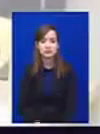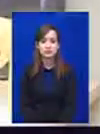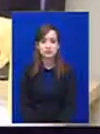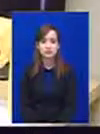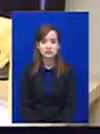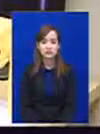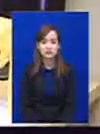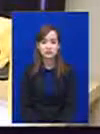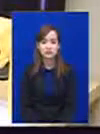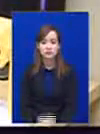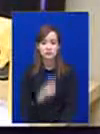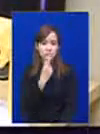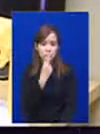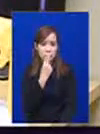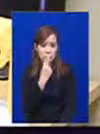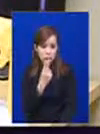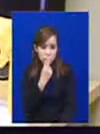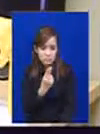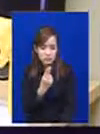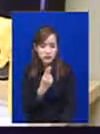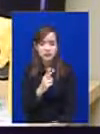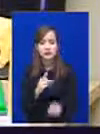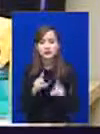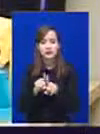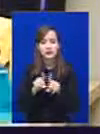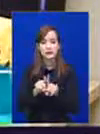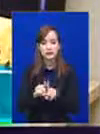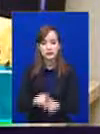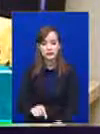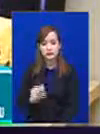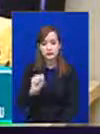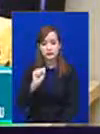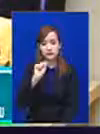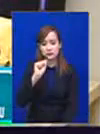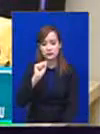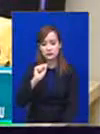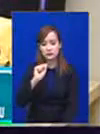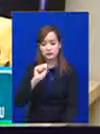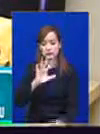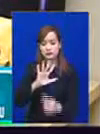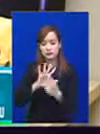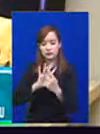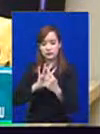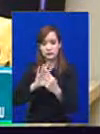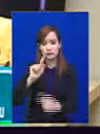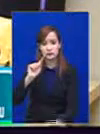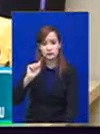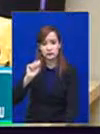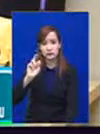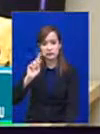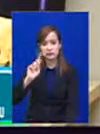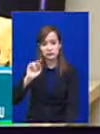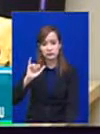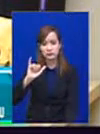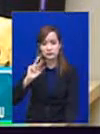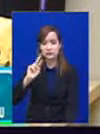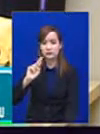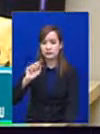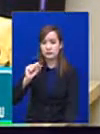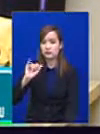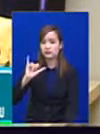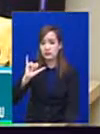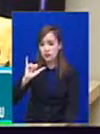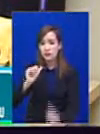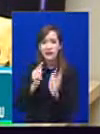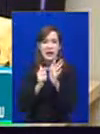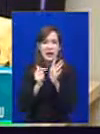ยครับบุหรี่สเตียรอยด์อันนี้อย่างสเตียรอยด์อยากจะฝากเหมือนกันนะครับคือเรื่องการรับประทานยาชุดนะครับพวกยาชุดเนี่ยที่